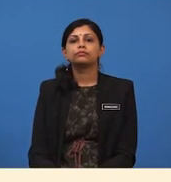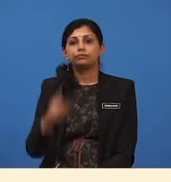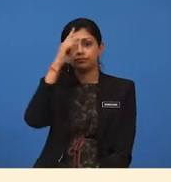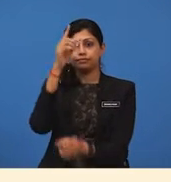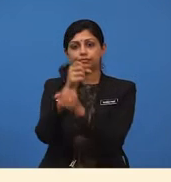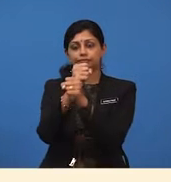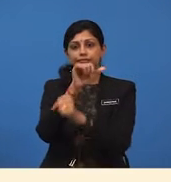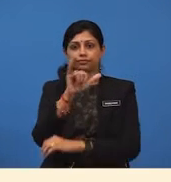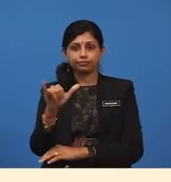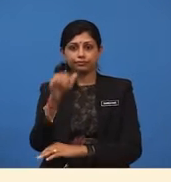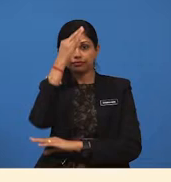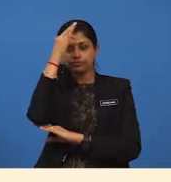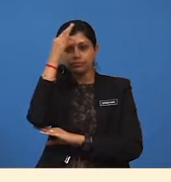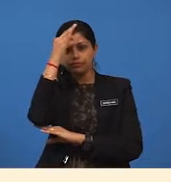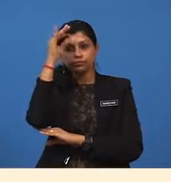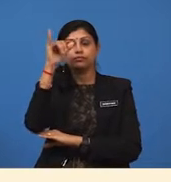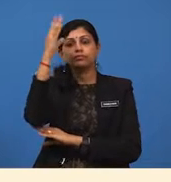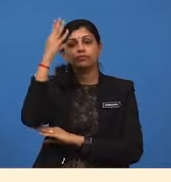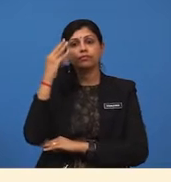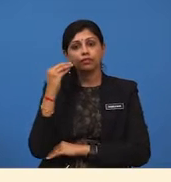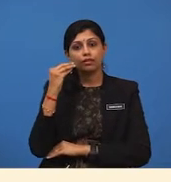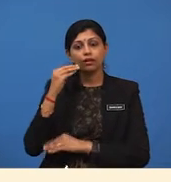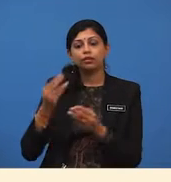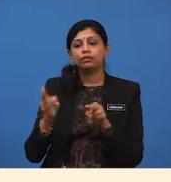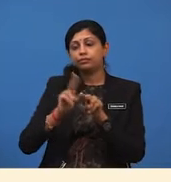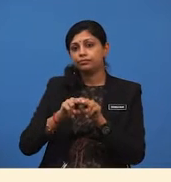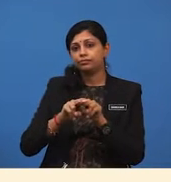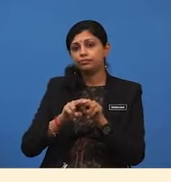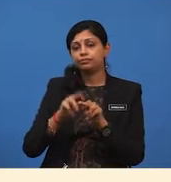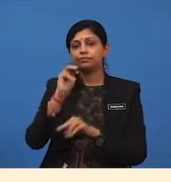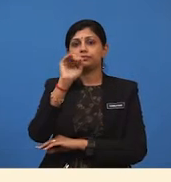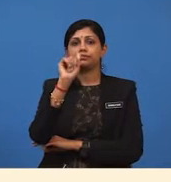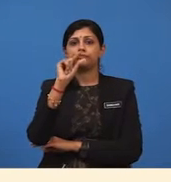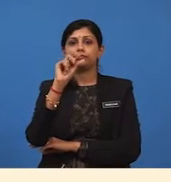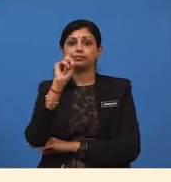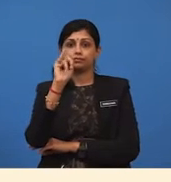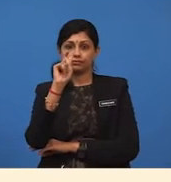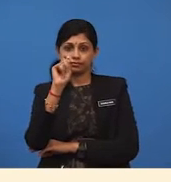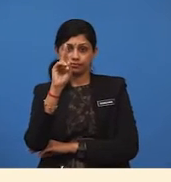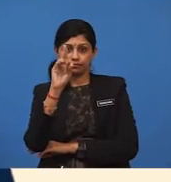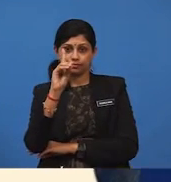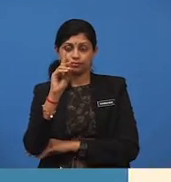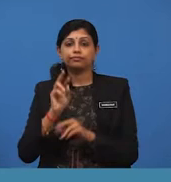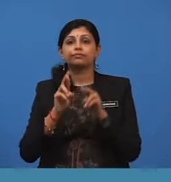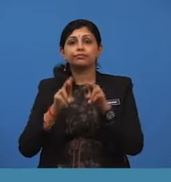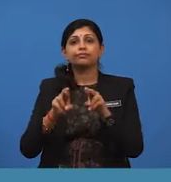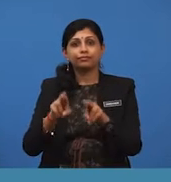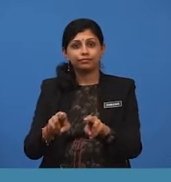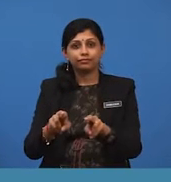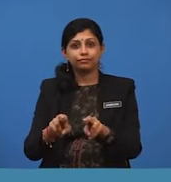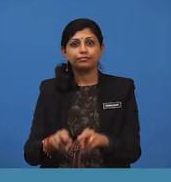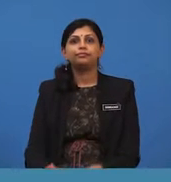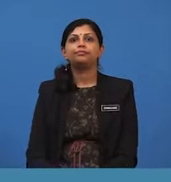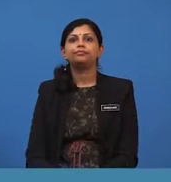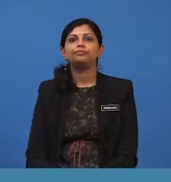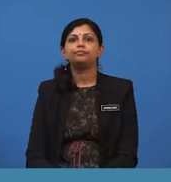Kesimpulannya, faktor-faktor yang mempengaruhi peningkatan magnitud arus aruhan adalah